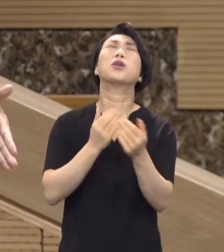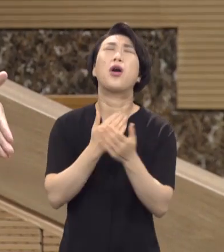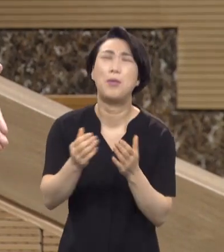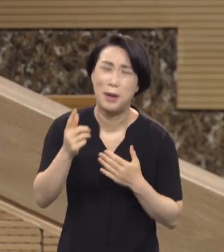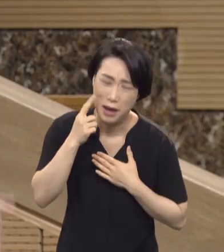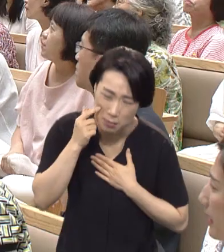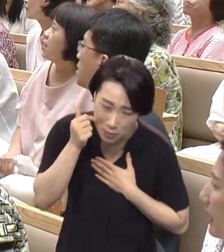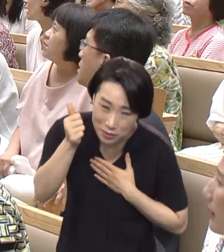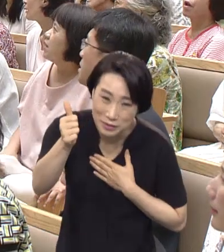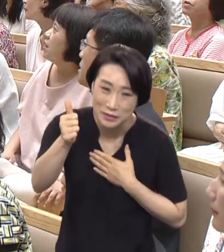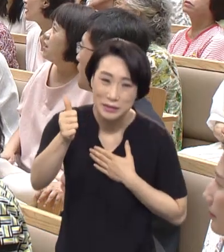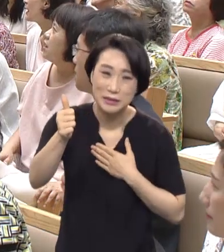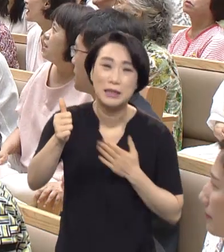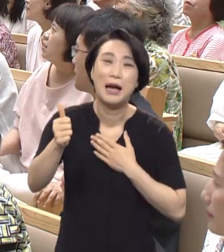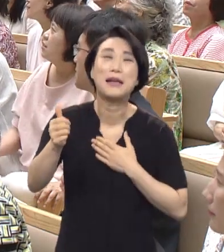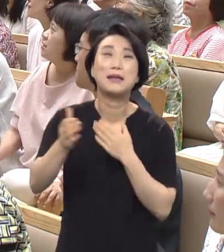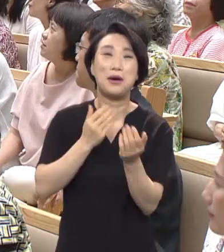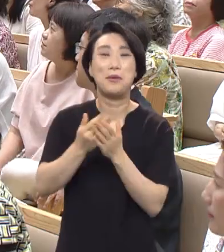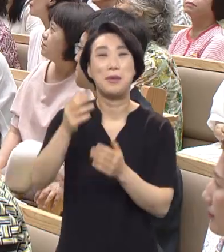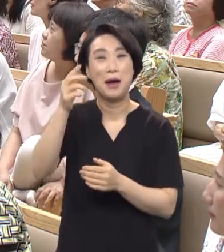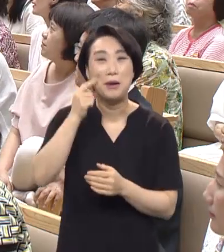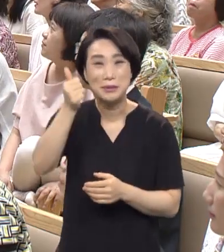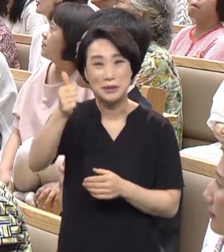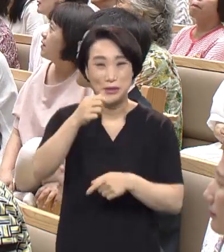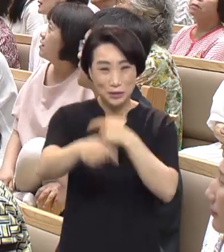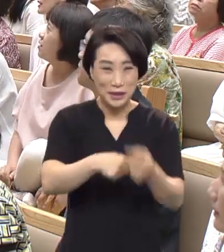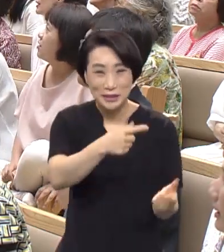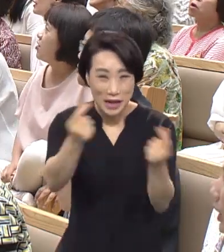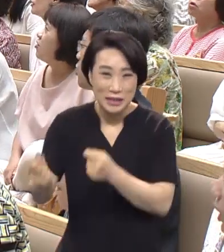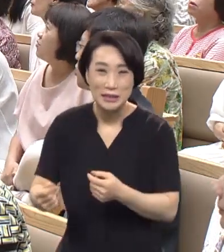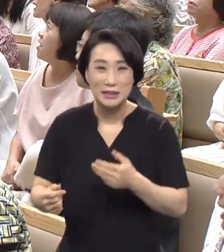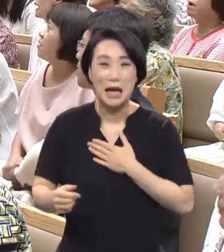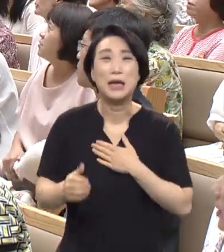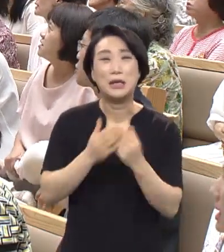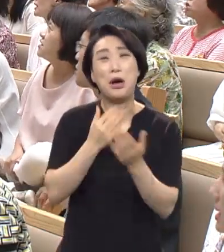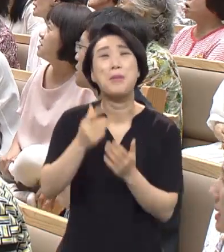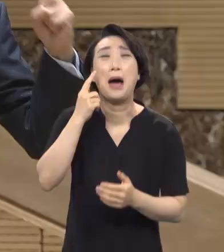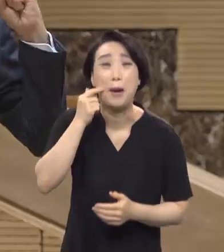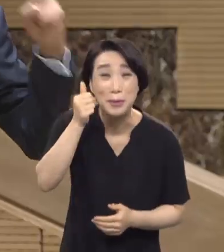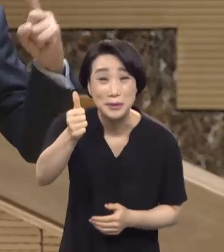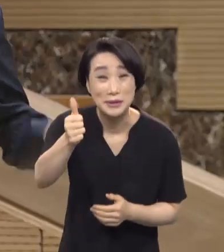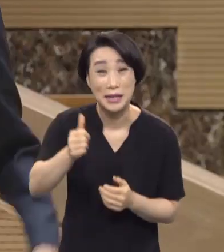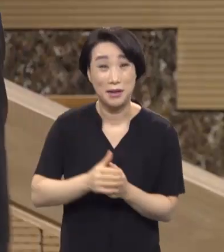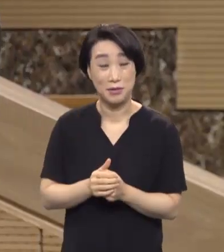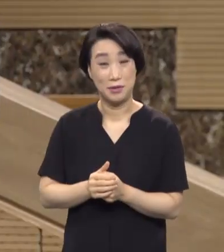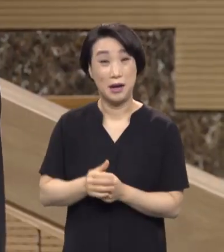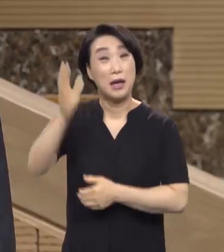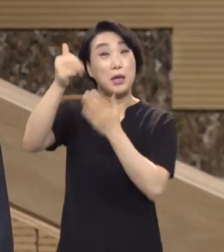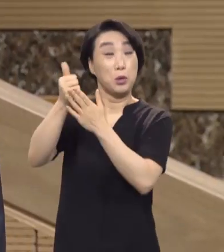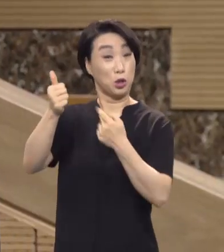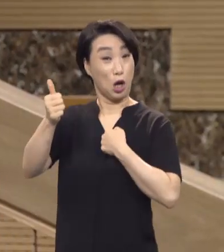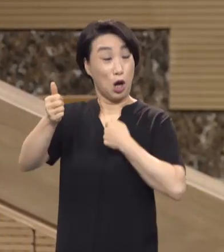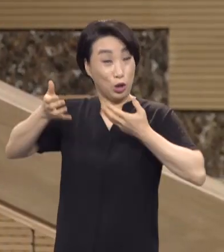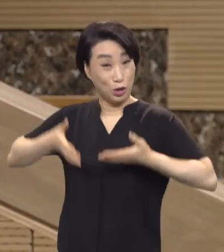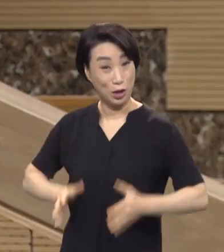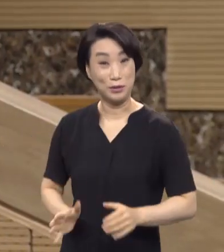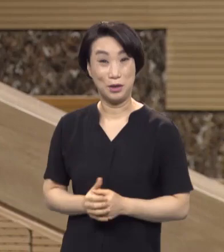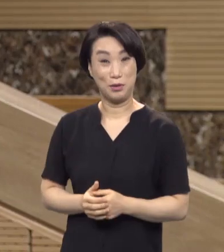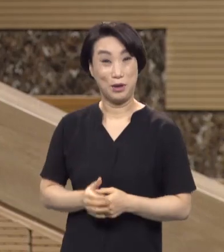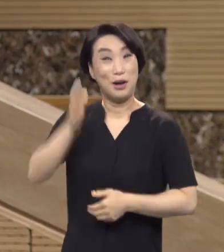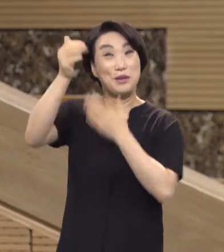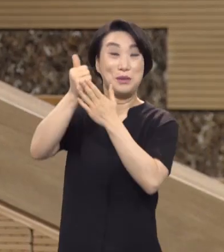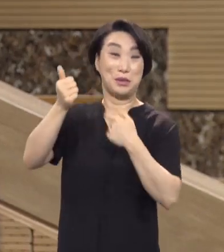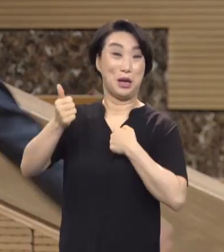경험의 아버지. 같이 경험의 아버지. 그가 나를 낳았다 이 말이요.